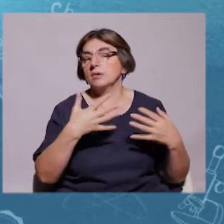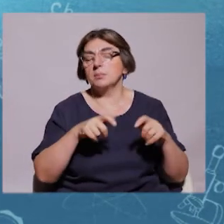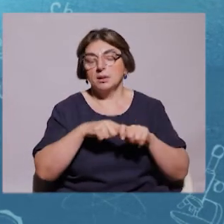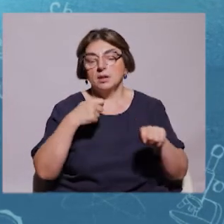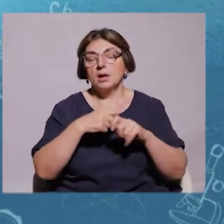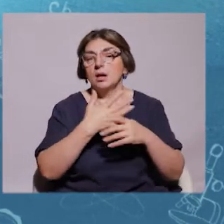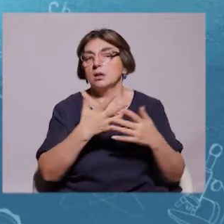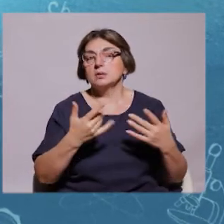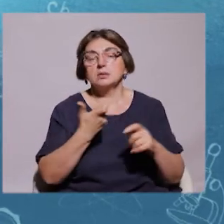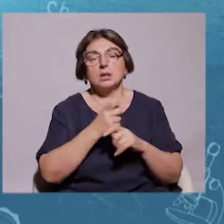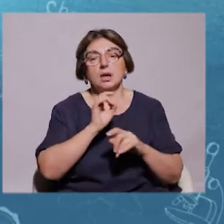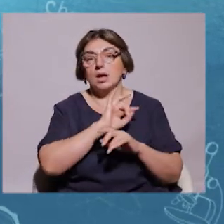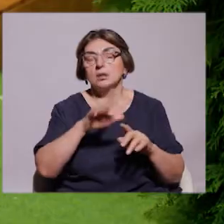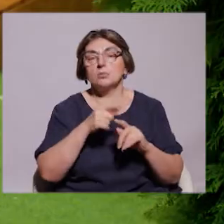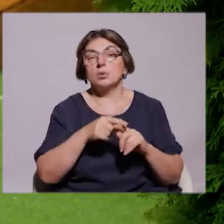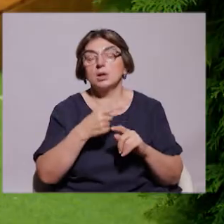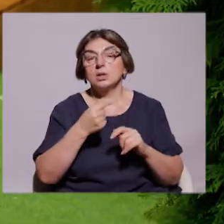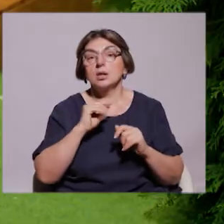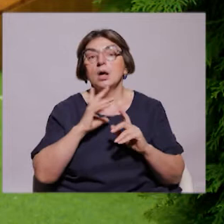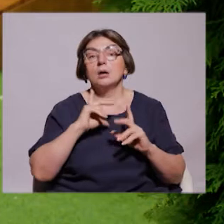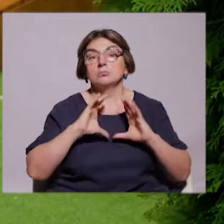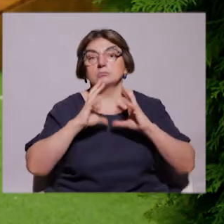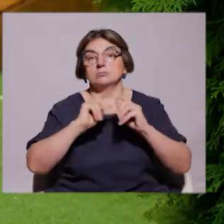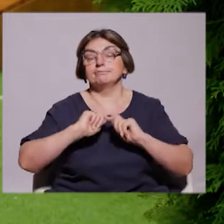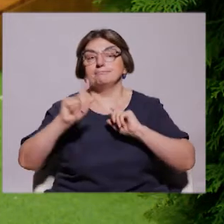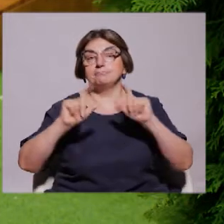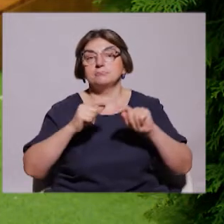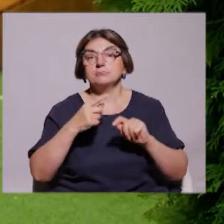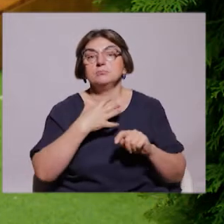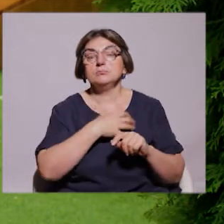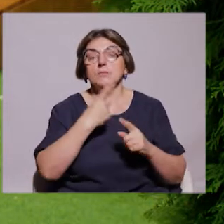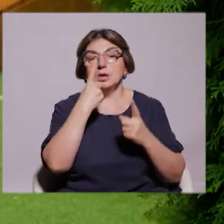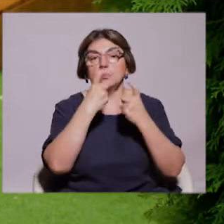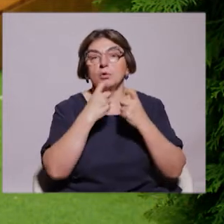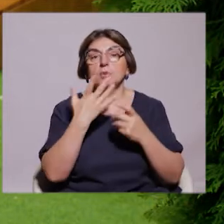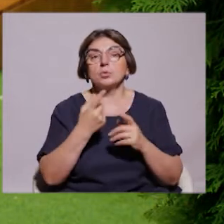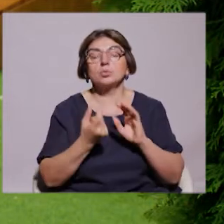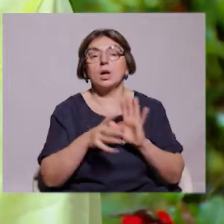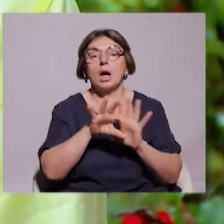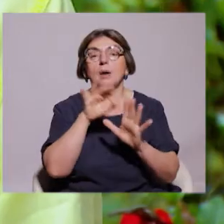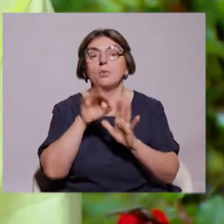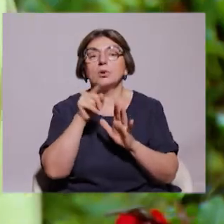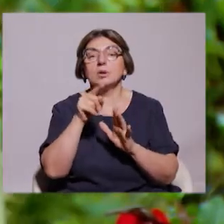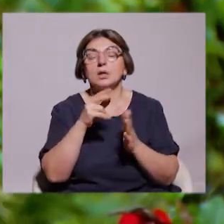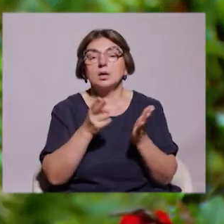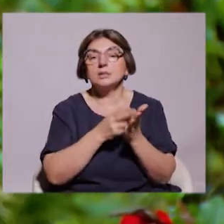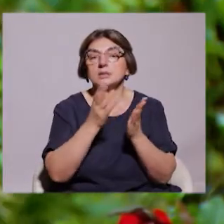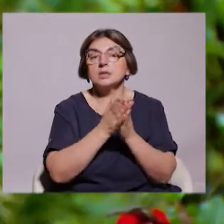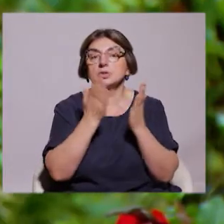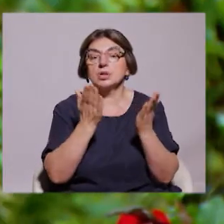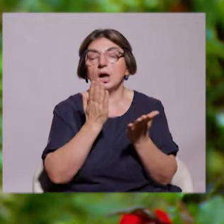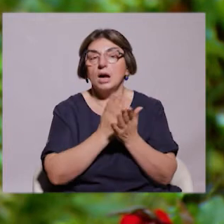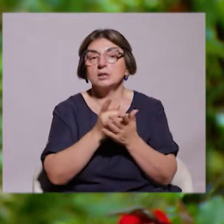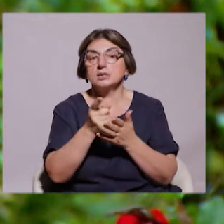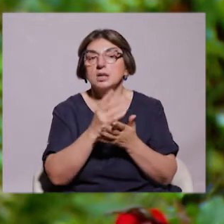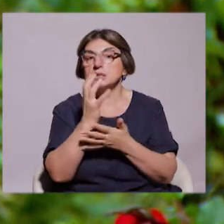ბავშვებო მნიშვნელოვანი ინფორმაცია, რომელიც უნდა ამოკრიფოთ, ის გახავთ წიგნში არის ეს წყაროები და მინდა აუცილებლად წაიკითხოთ, რომ რესურსი, რომელიც ჰქონდა კოლხეთს,